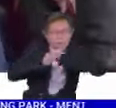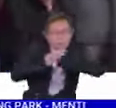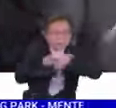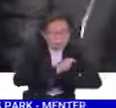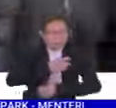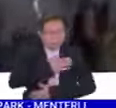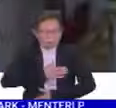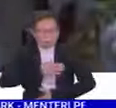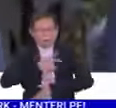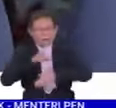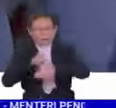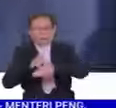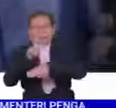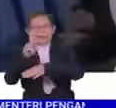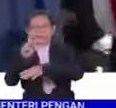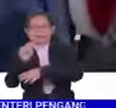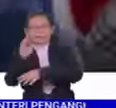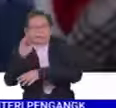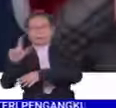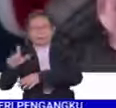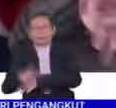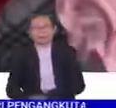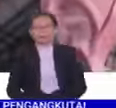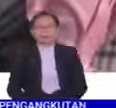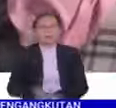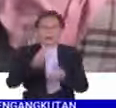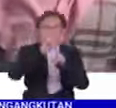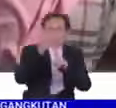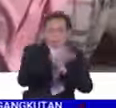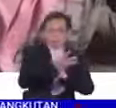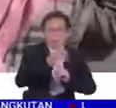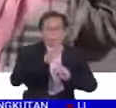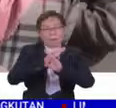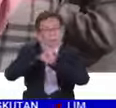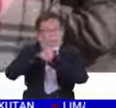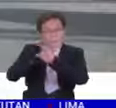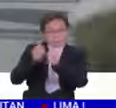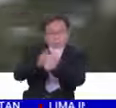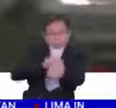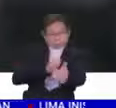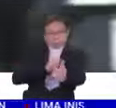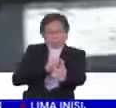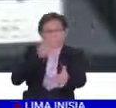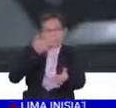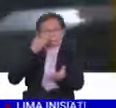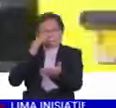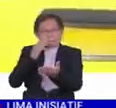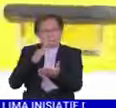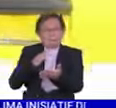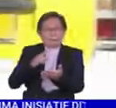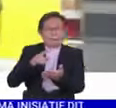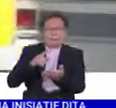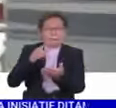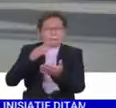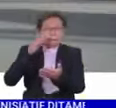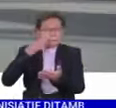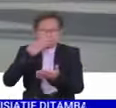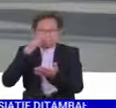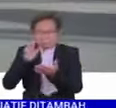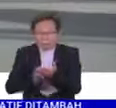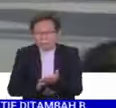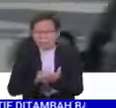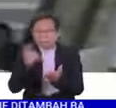Kabul. Jurucakap Kementerian Penyebaran Kebajikan dan Pencegahan Maksiat mengesahkan sekatan tersebut namun enggan memberi